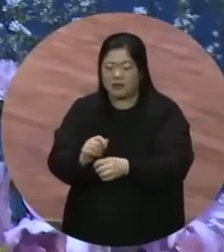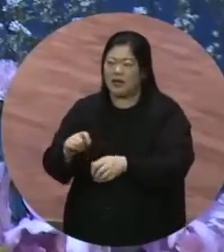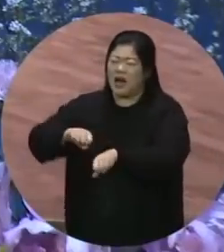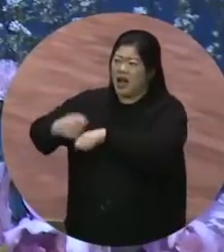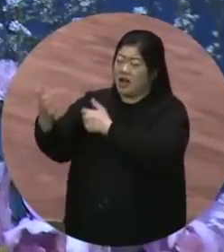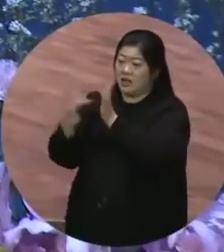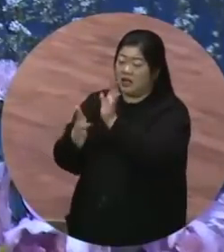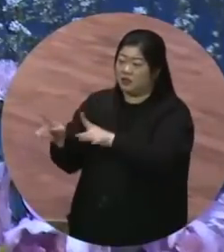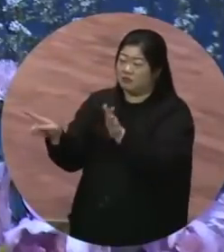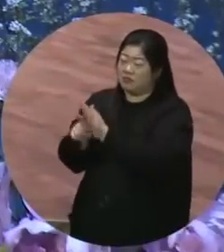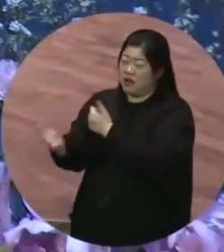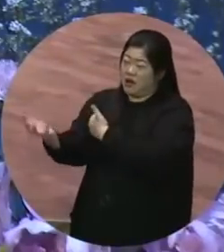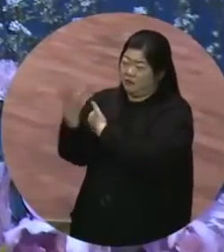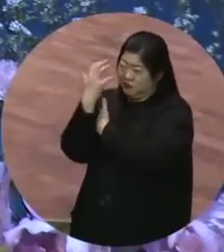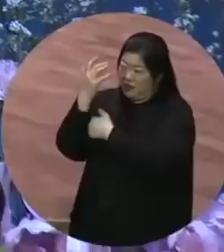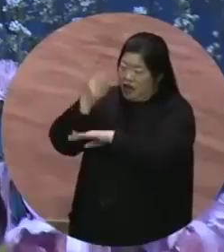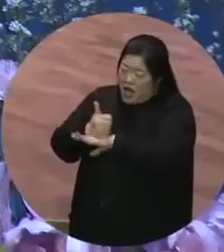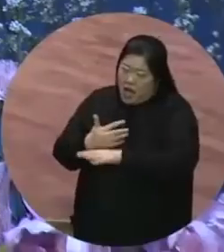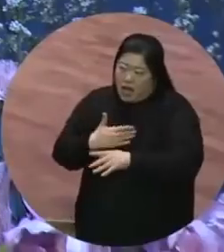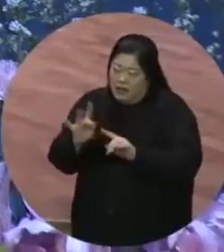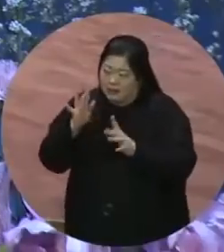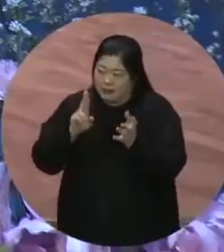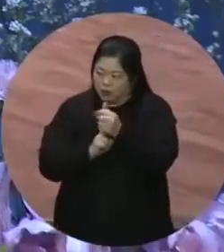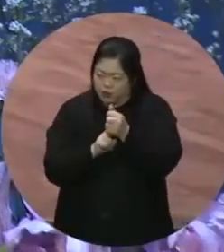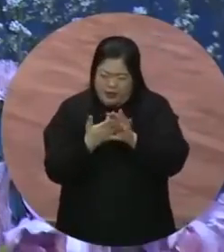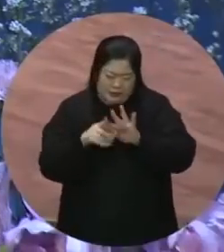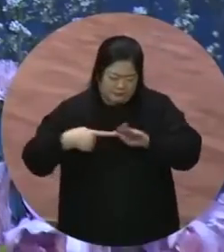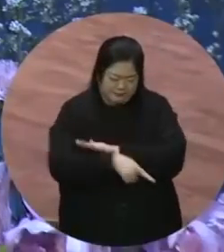받으면서 300년 버텨냈어요.